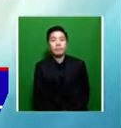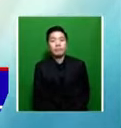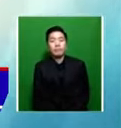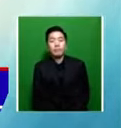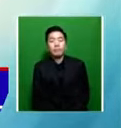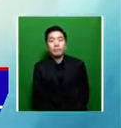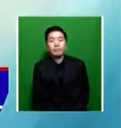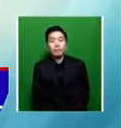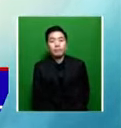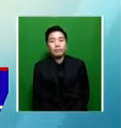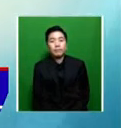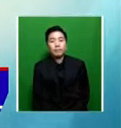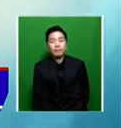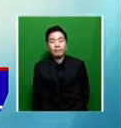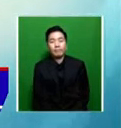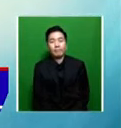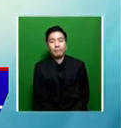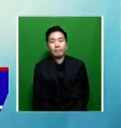ในช่วง